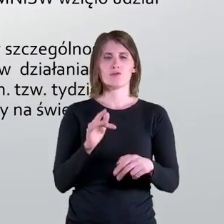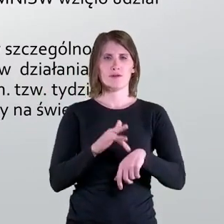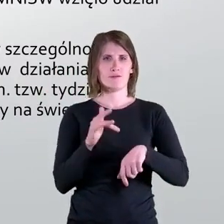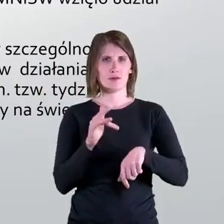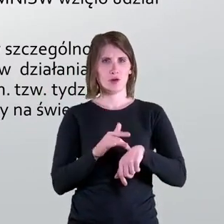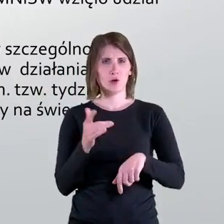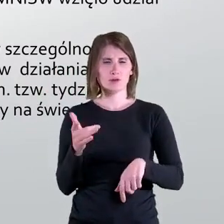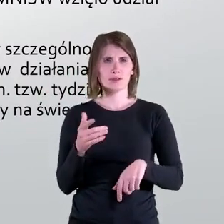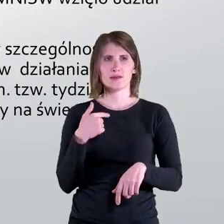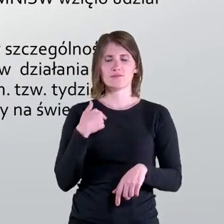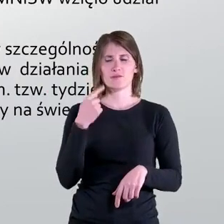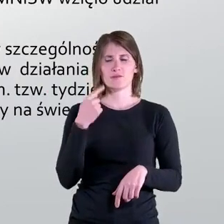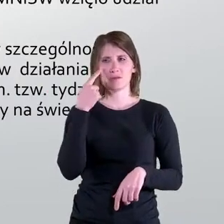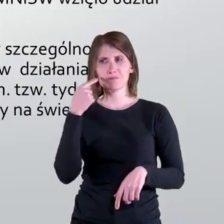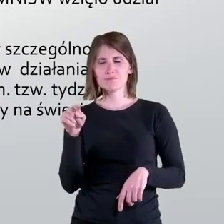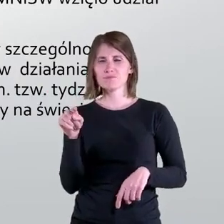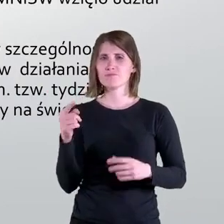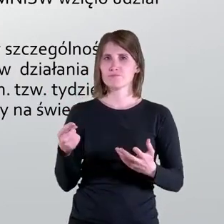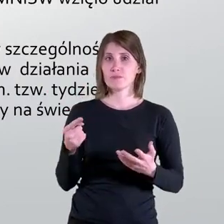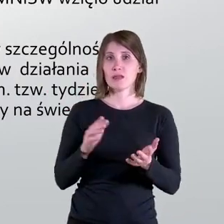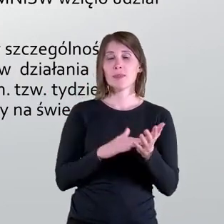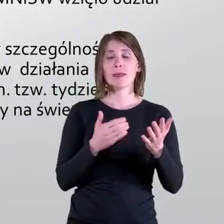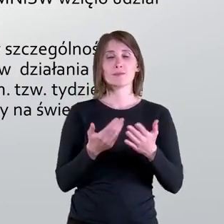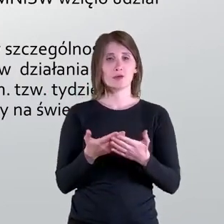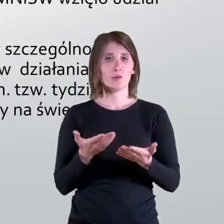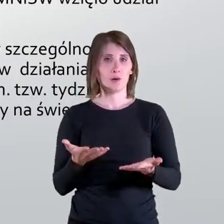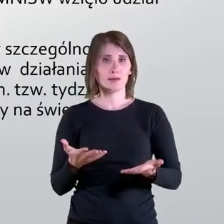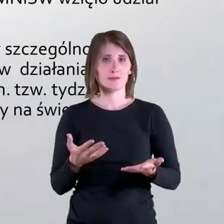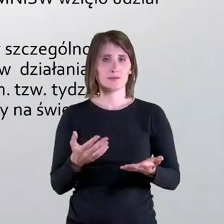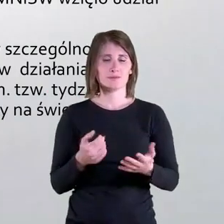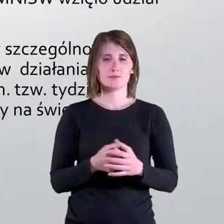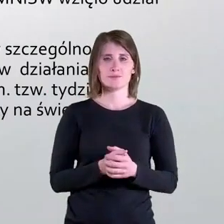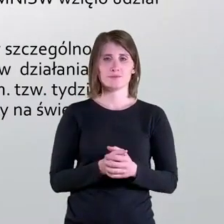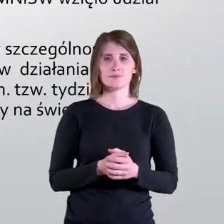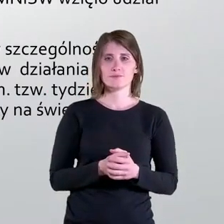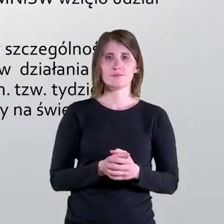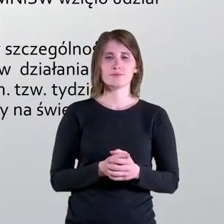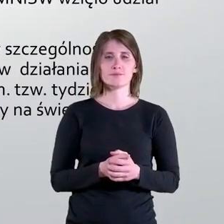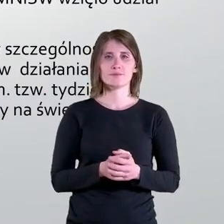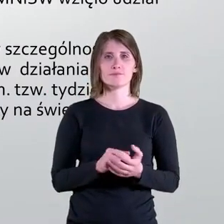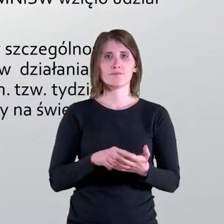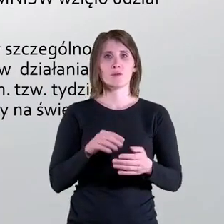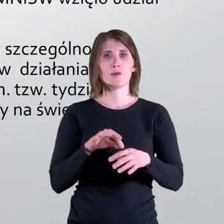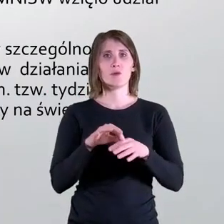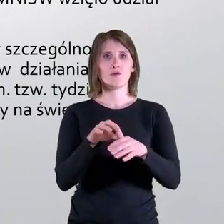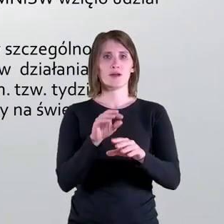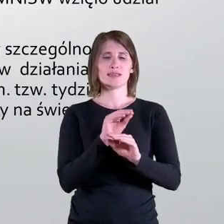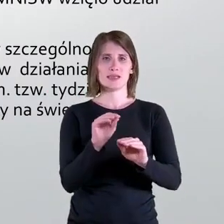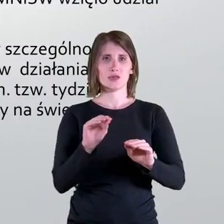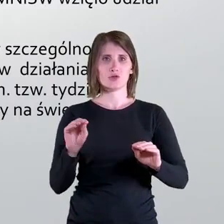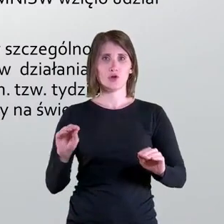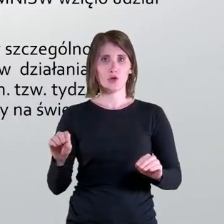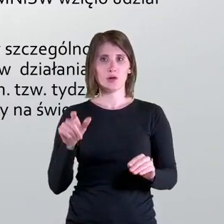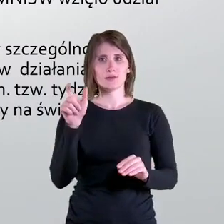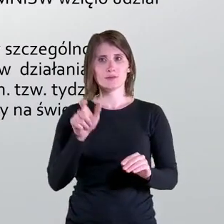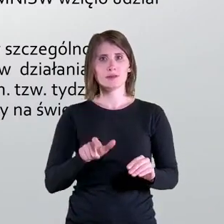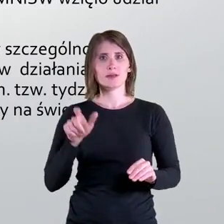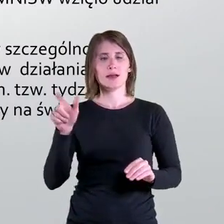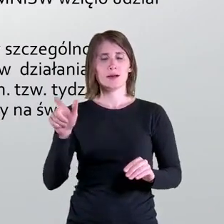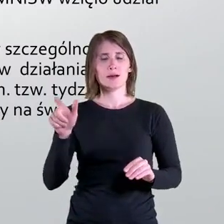wnioski spostrzeżenia jednym z nich jest właśnie ta kwestia prowadzenia szkoleń dla pracowników